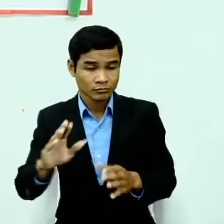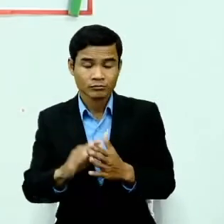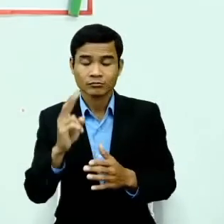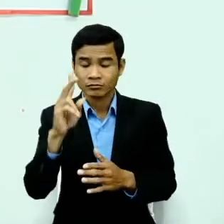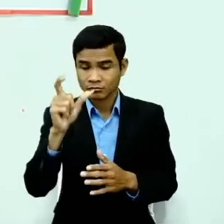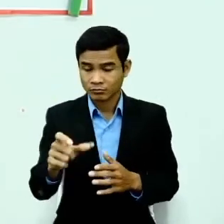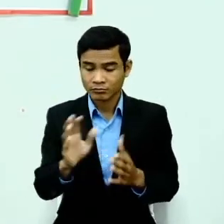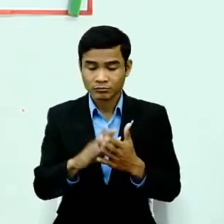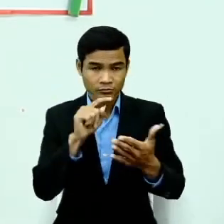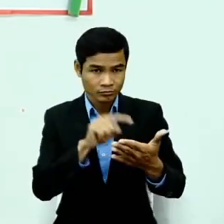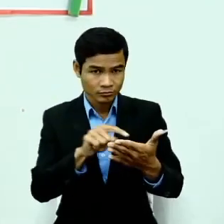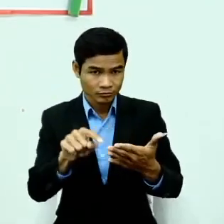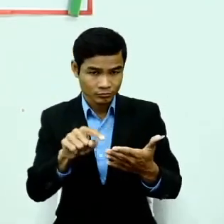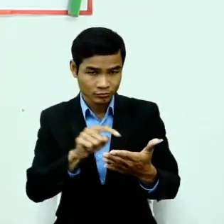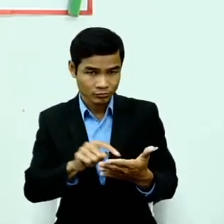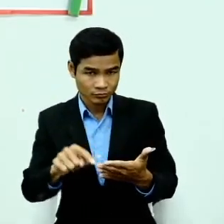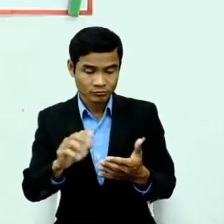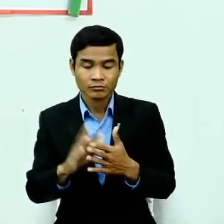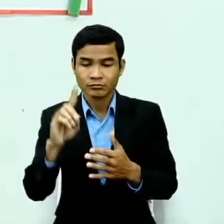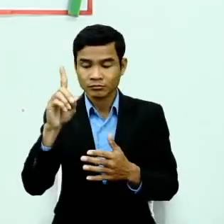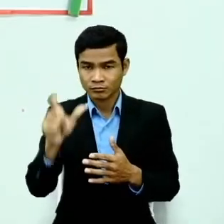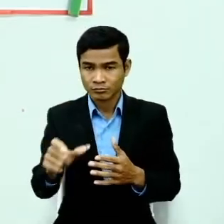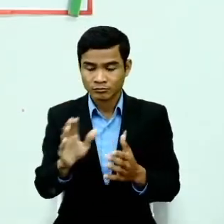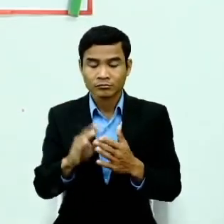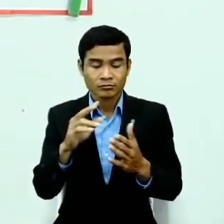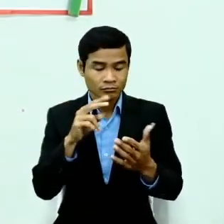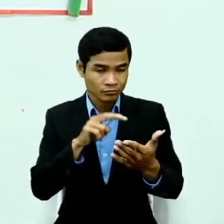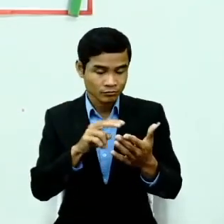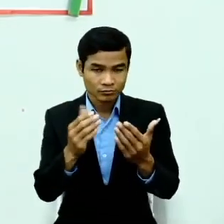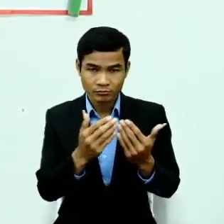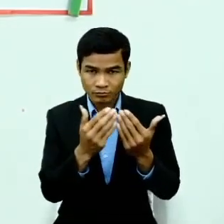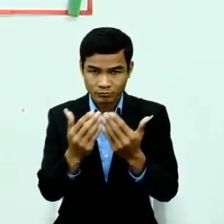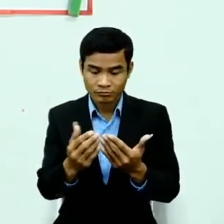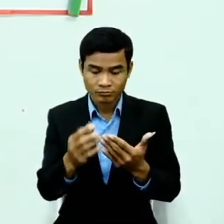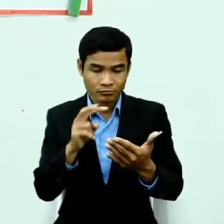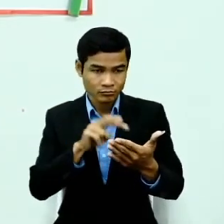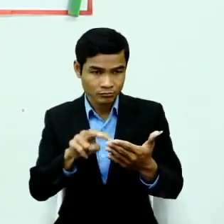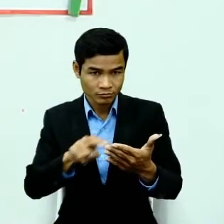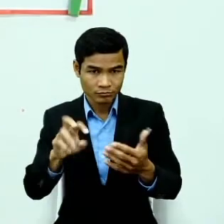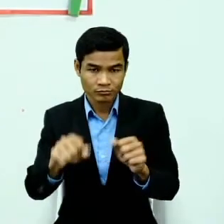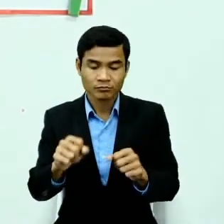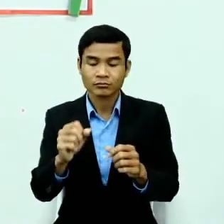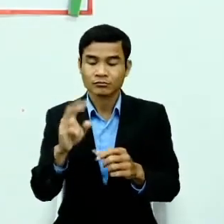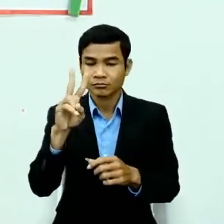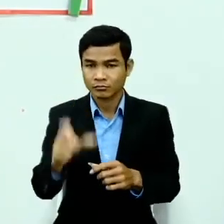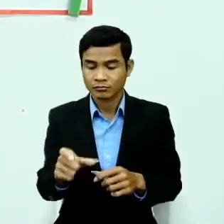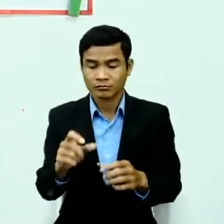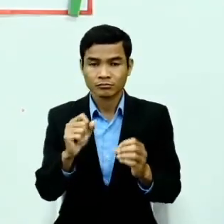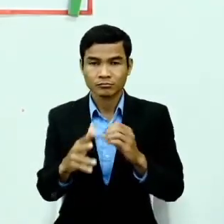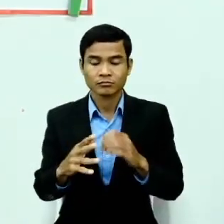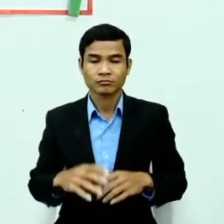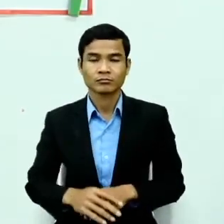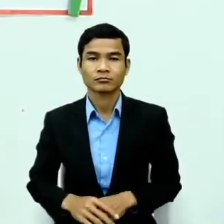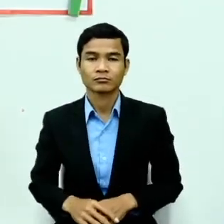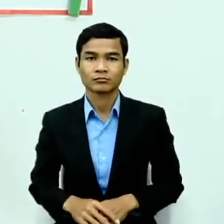trên lại chẳng ớt mà lại tiếp trên án chỉ đáy cổ chả nè cổ trên lại chẳng ớt là con án trim chắp đám